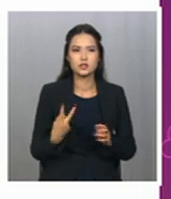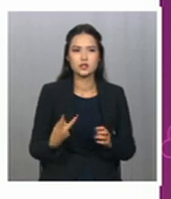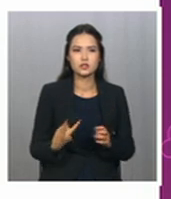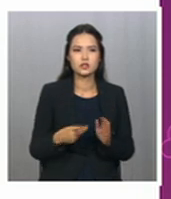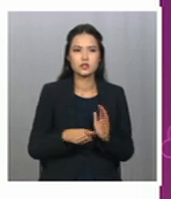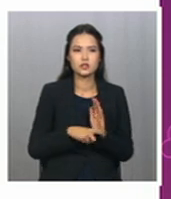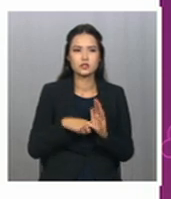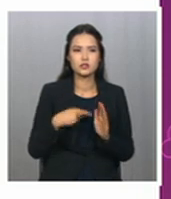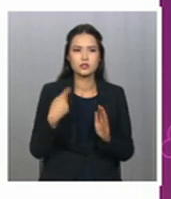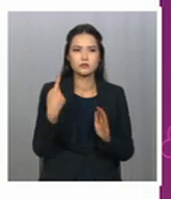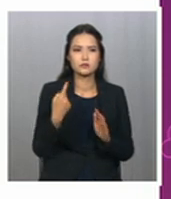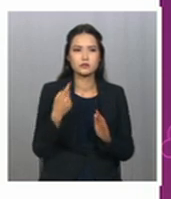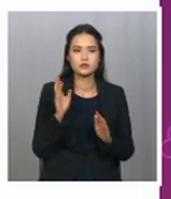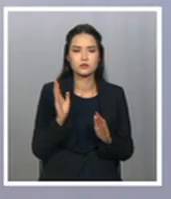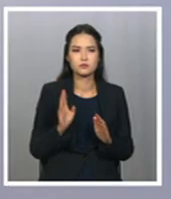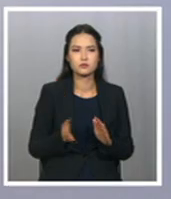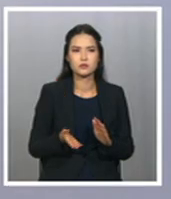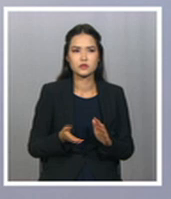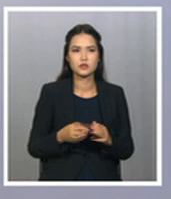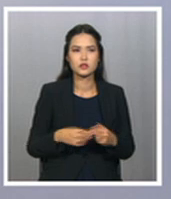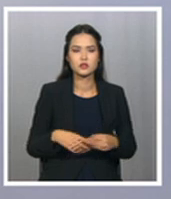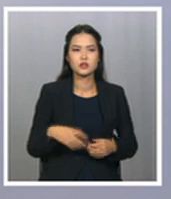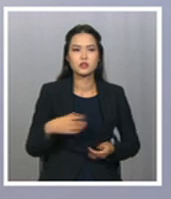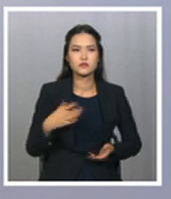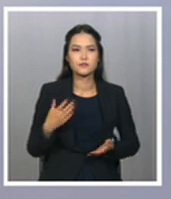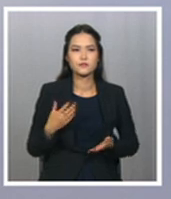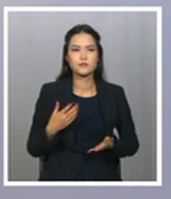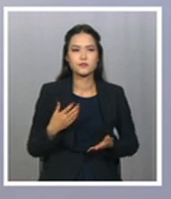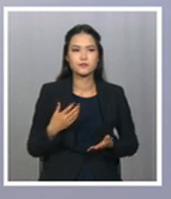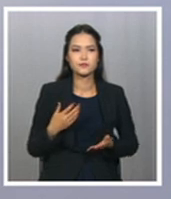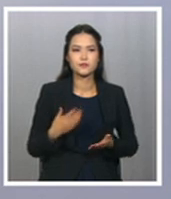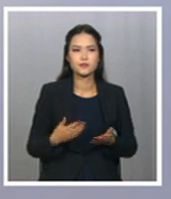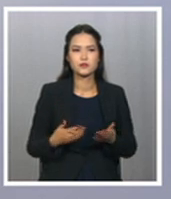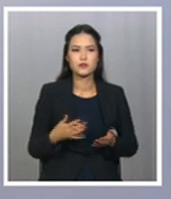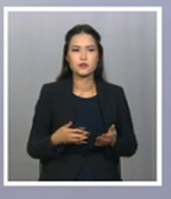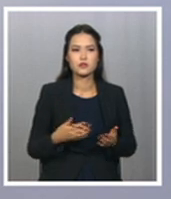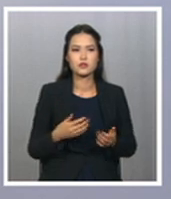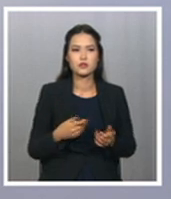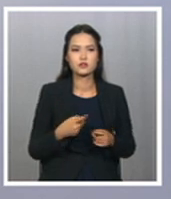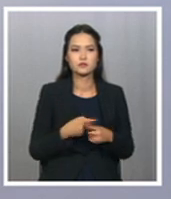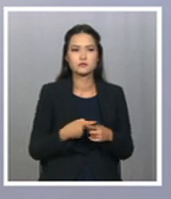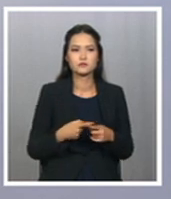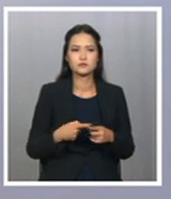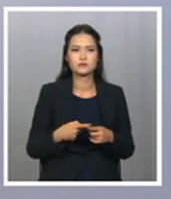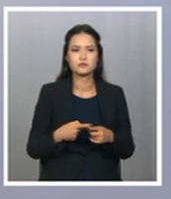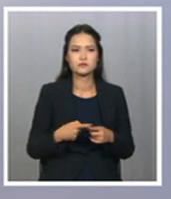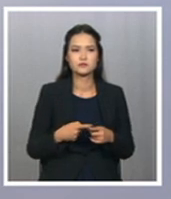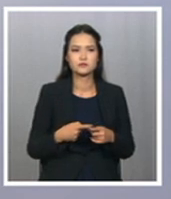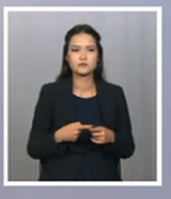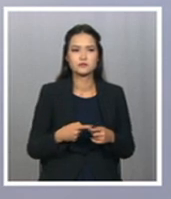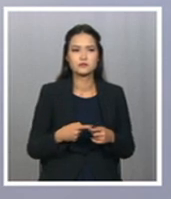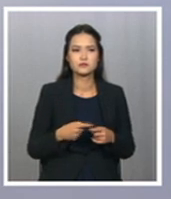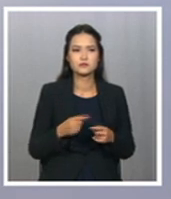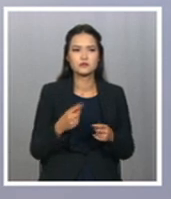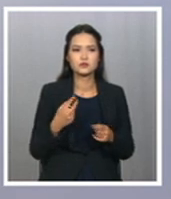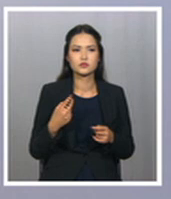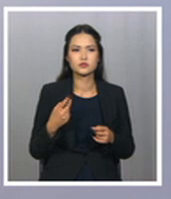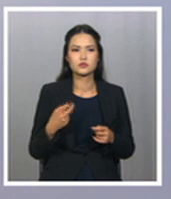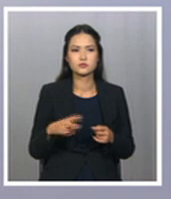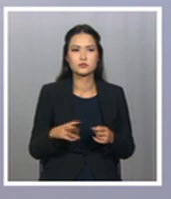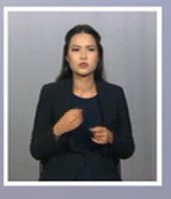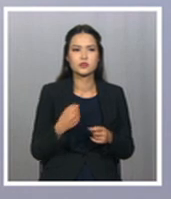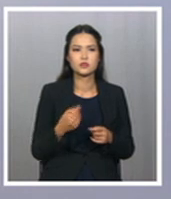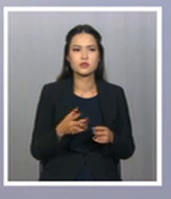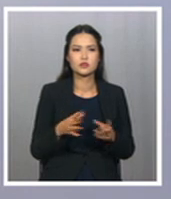градустағы косинустың мәні 2-ден 1. 2160 қысартсақ 80 шығады, 100-ден 80 азайтамыз 20, оған